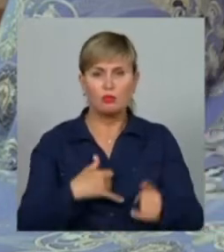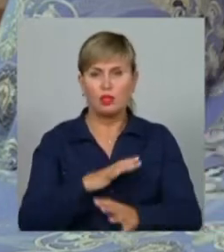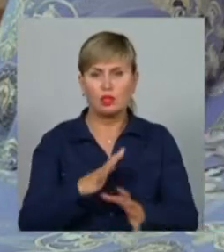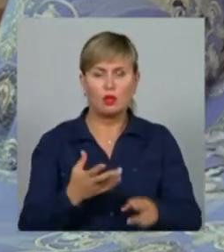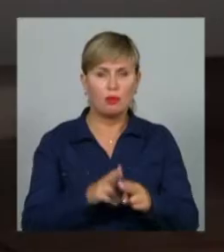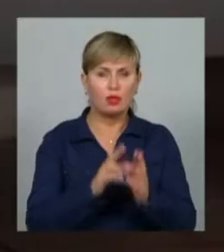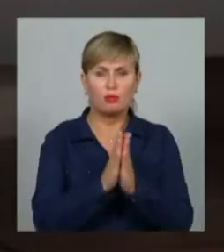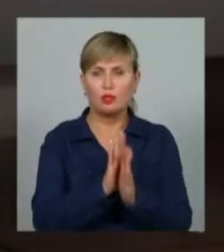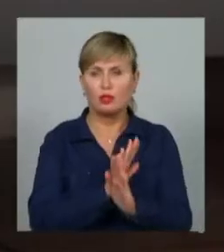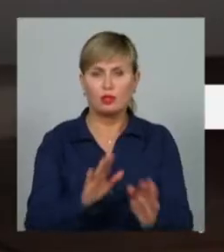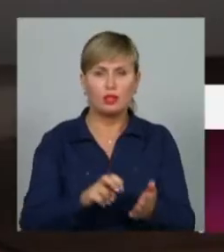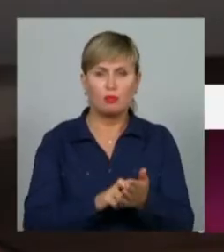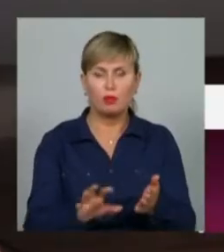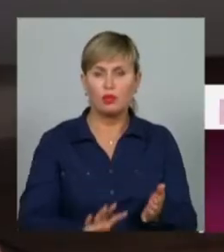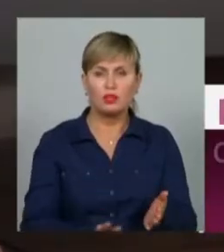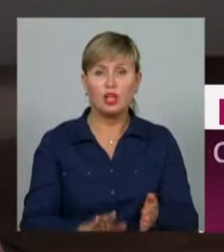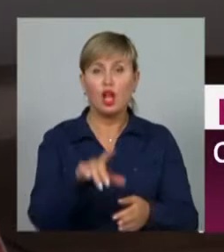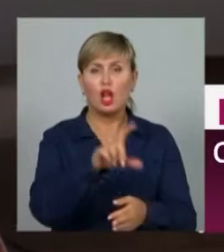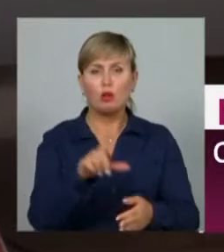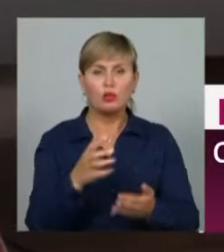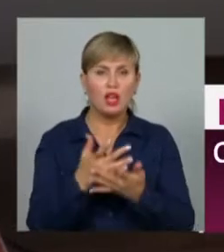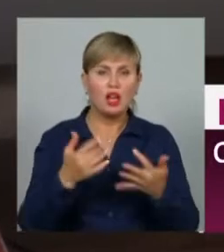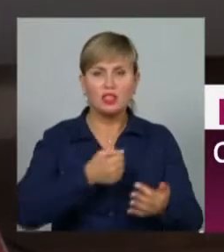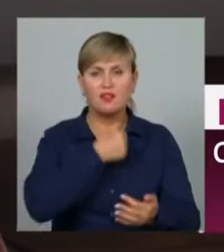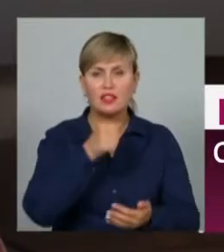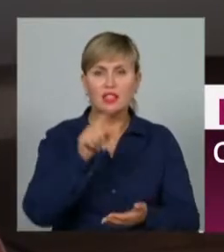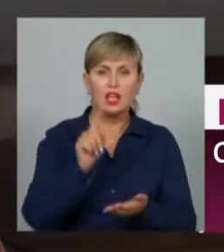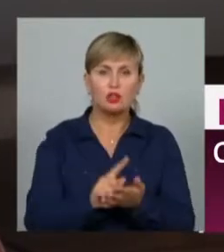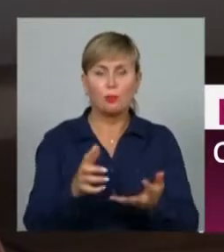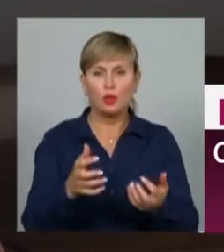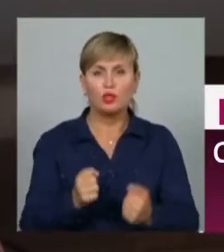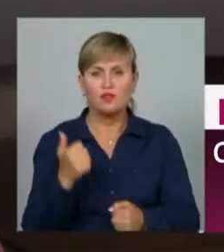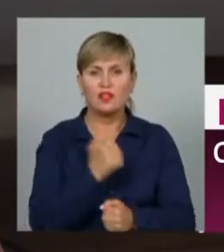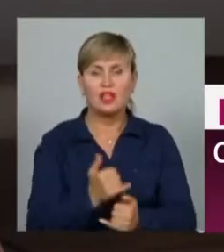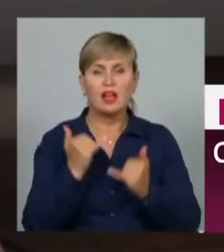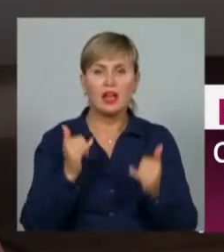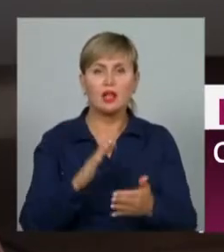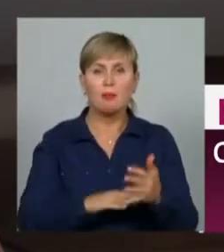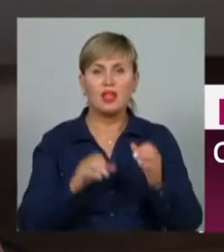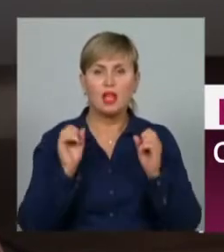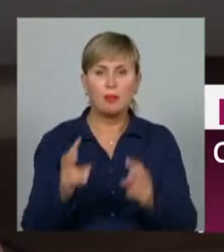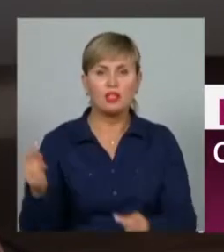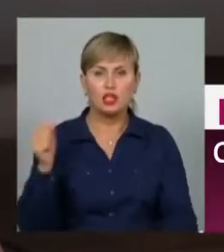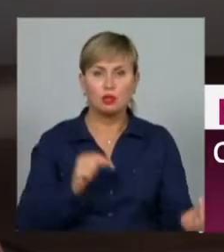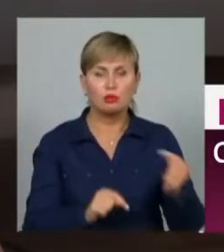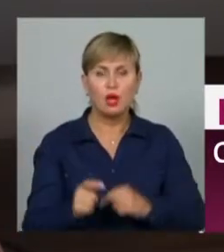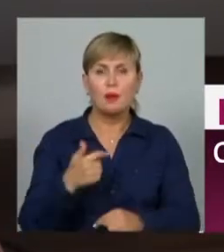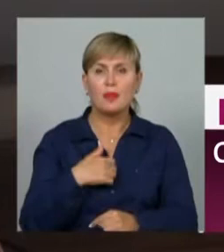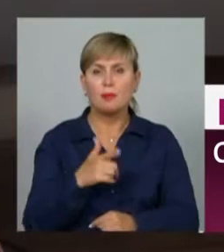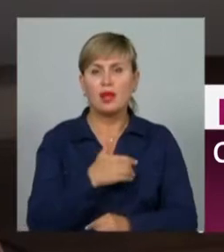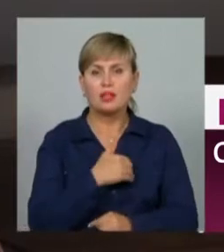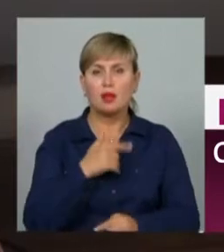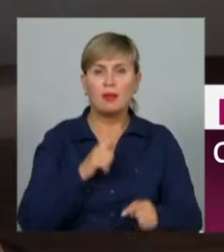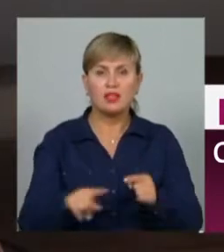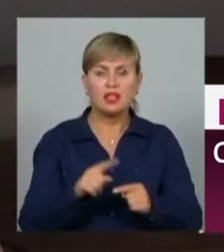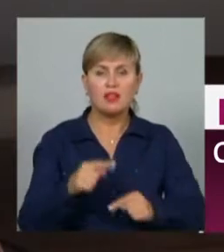не бояться. Люди разных возрастов должны получить вакцину ради безопасности друг друга. Мне бы хотелось поскорее